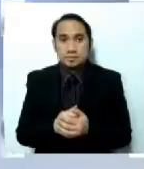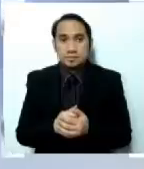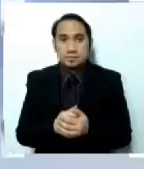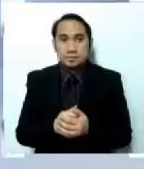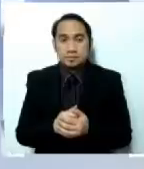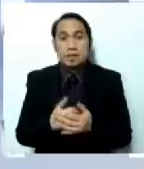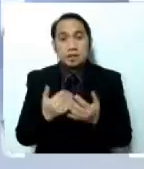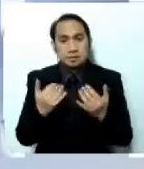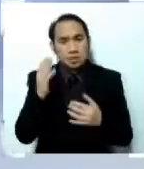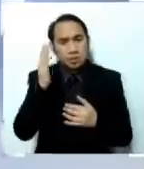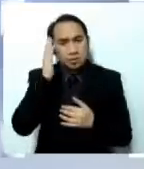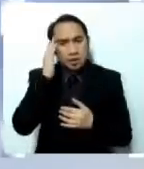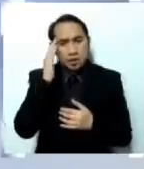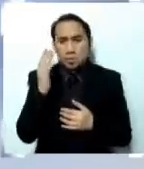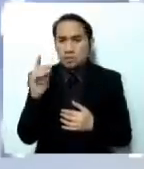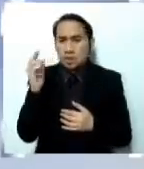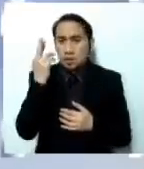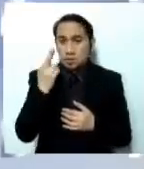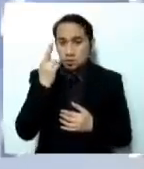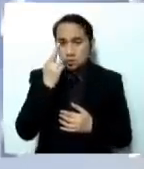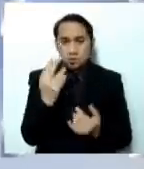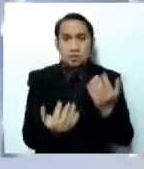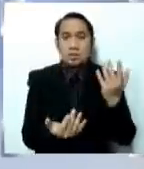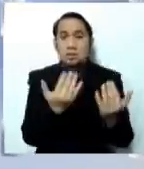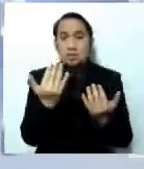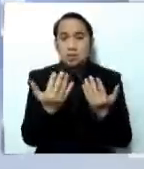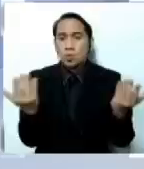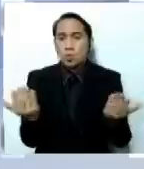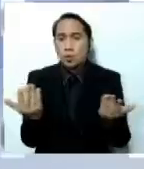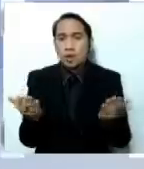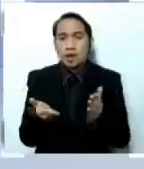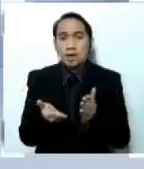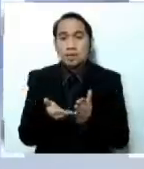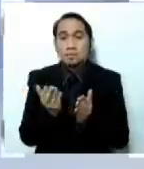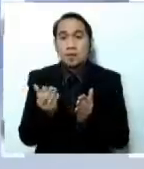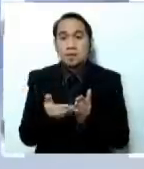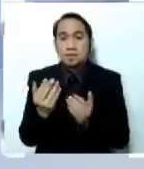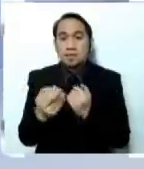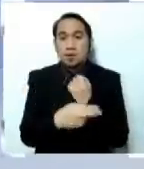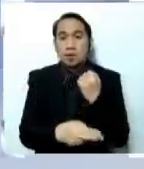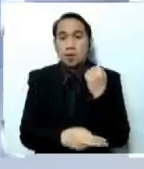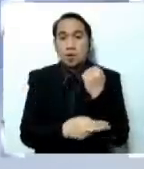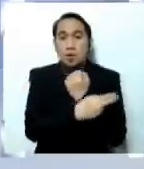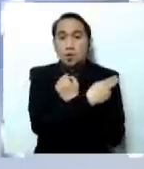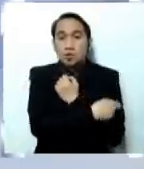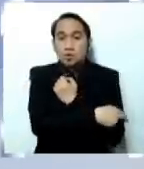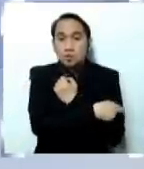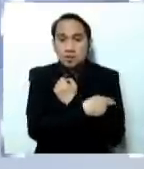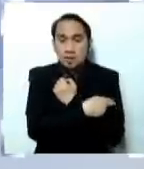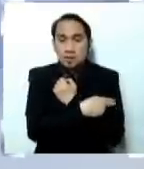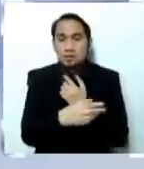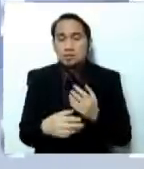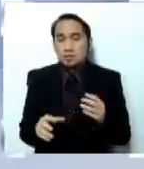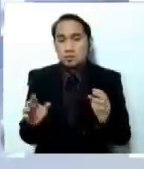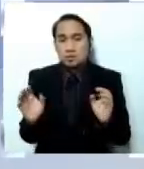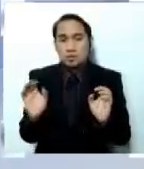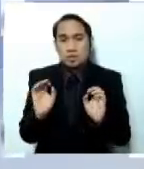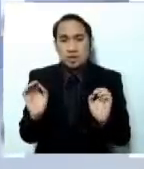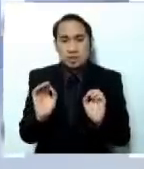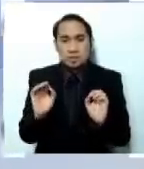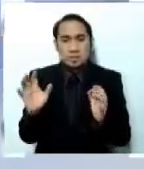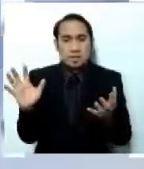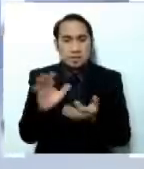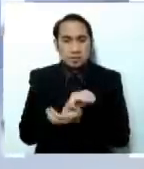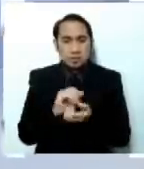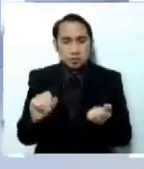Inaalam na ang sanin ng sunog sa stockroom ng Pasig City General Hospital. Wala namang nadamay na COVID-19 vaccines na nakaimbak